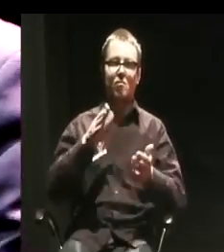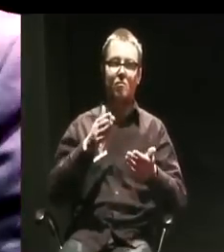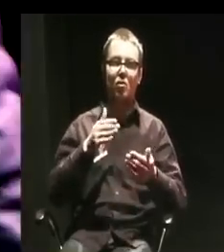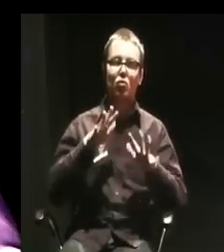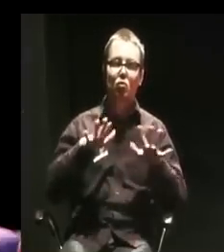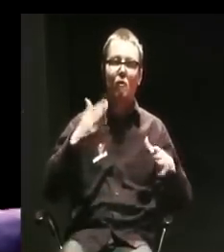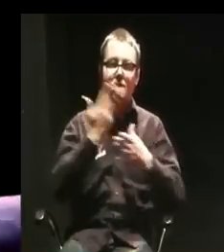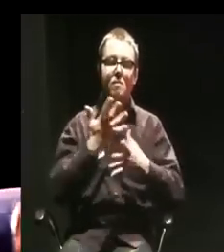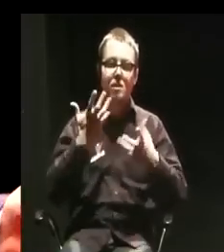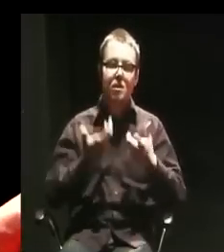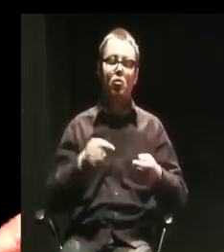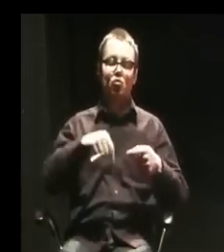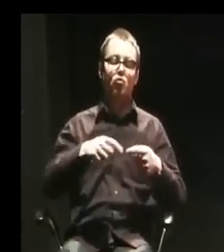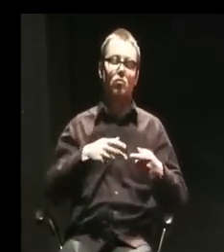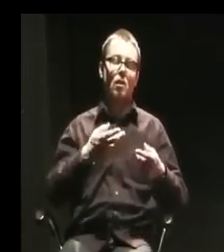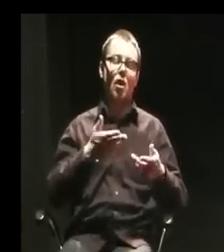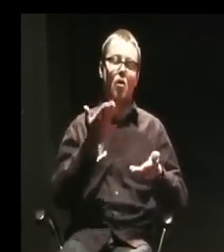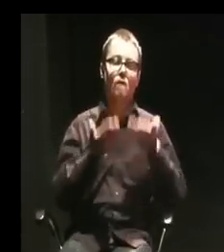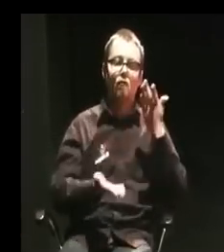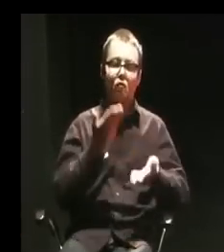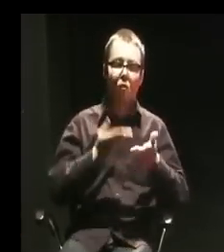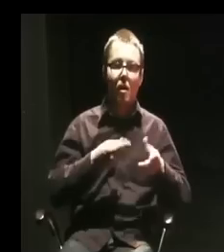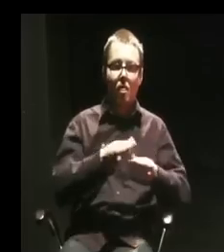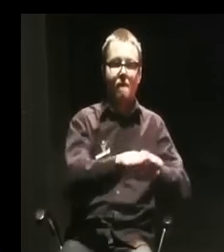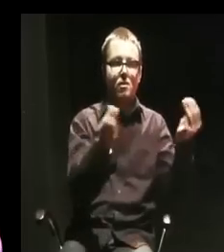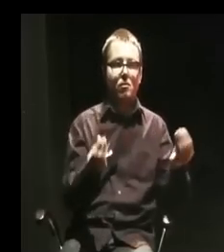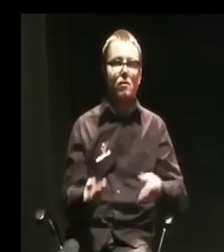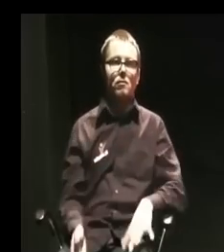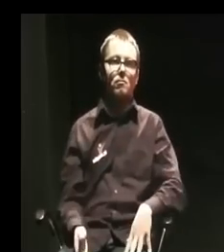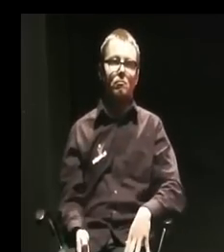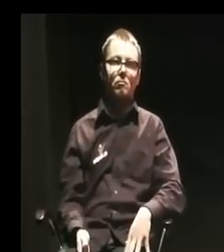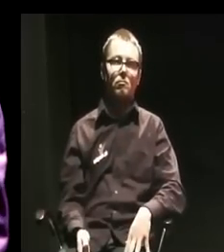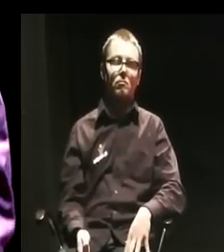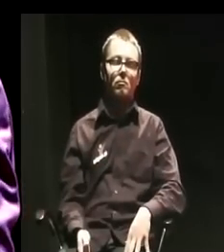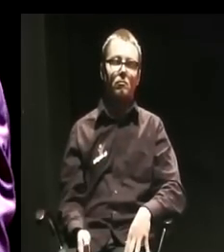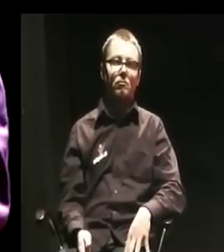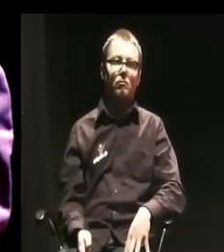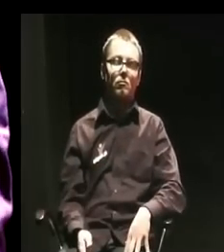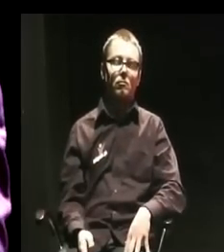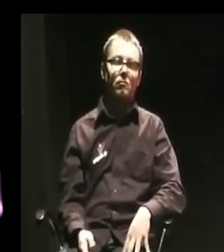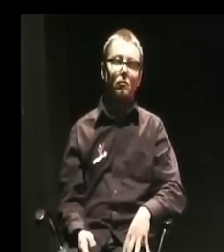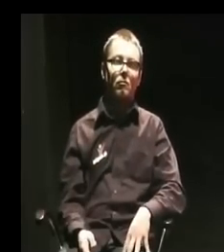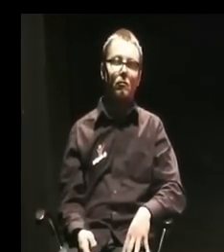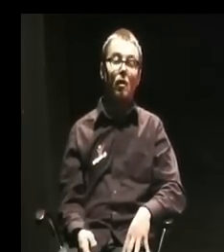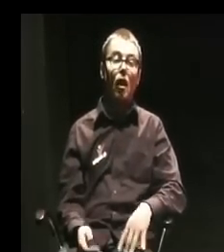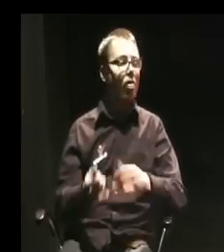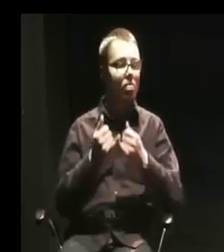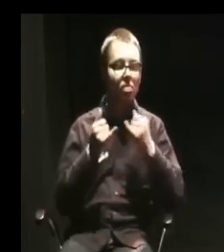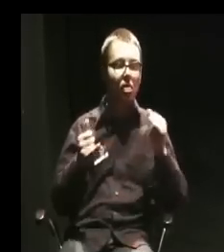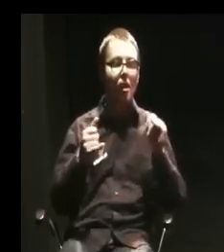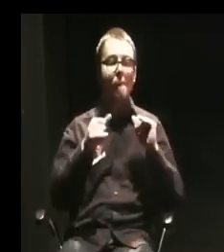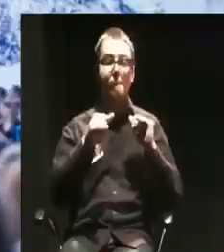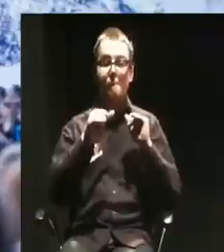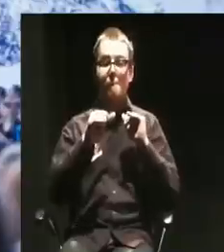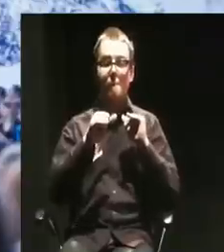Lublina. W końcu mamy coś, czego nie mają inne miasta. A mianowicie